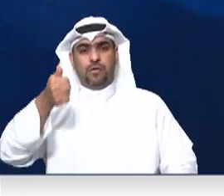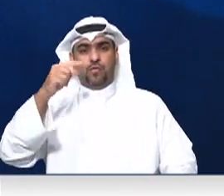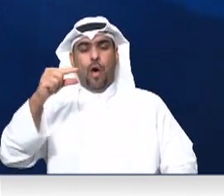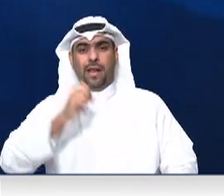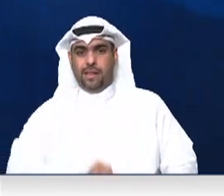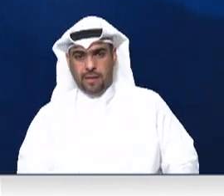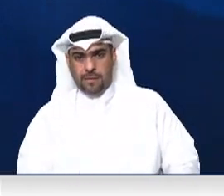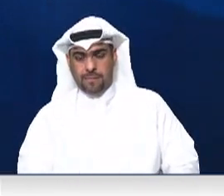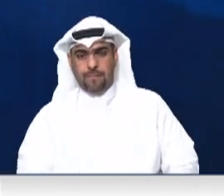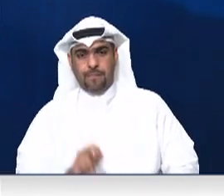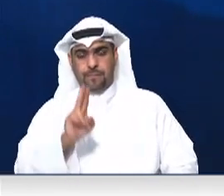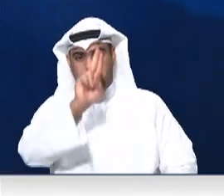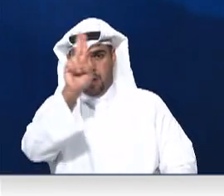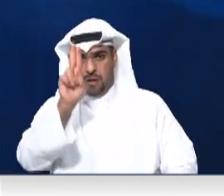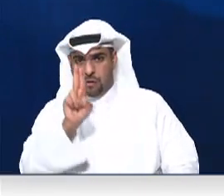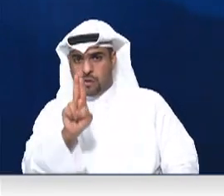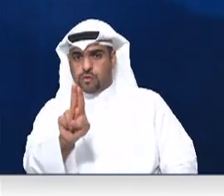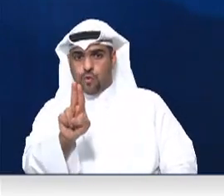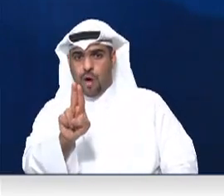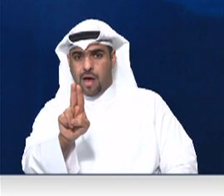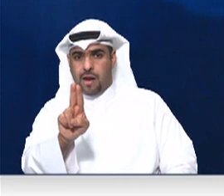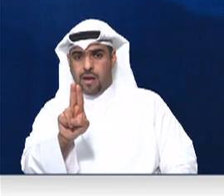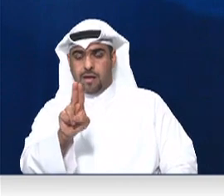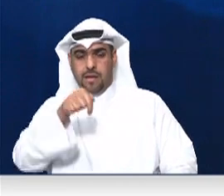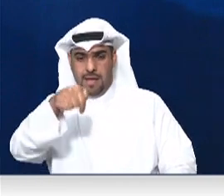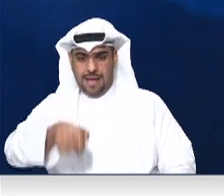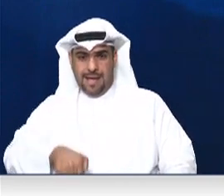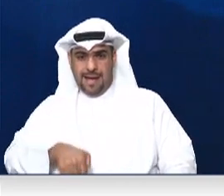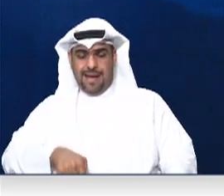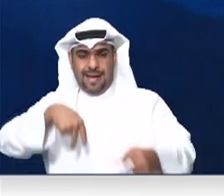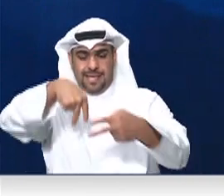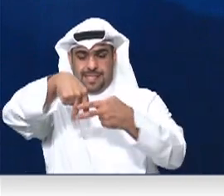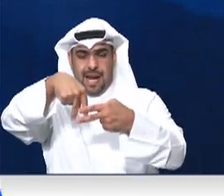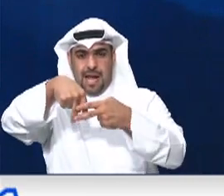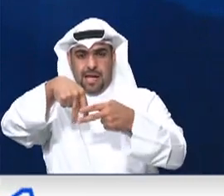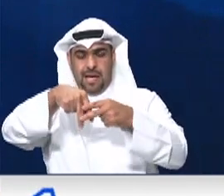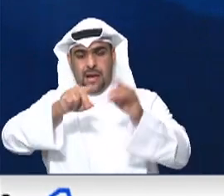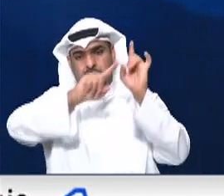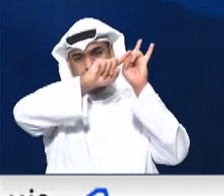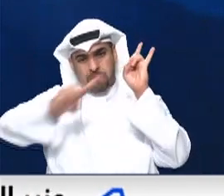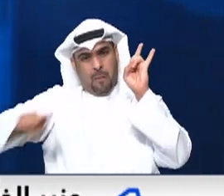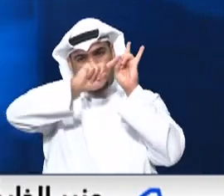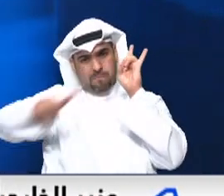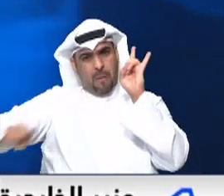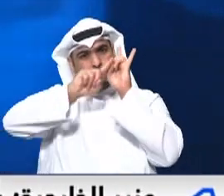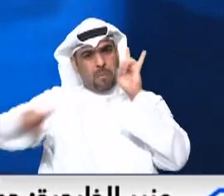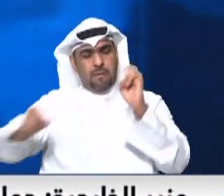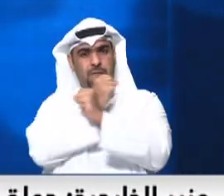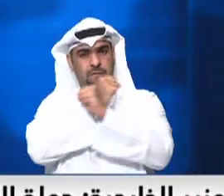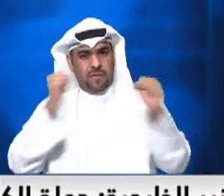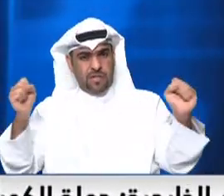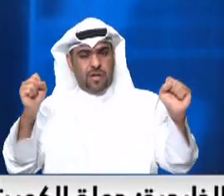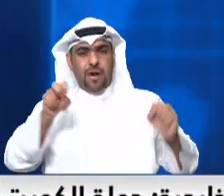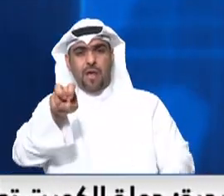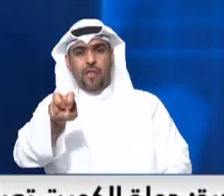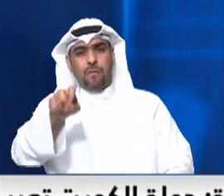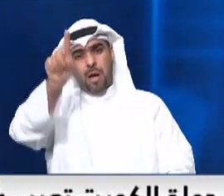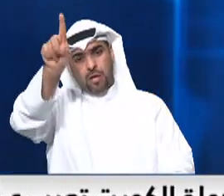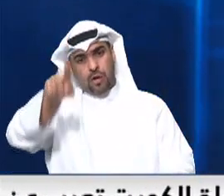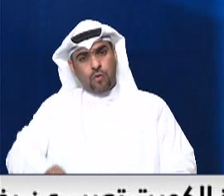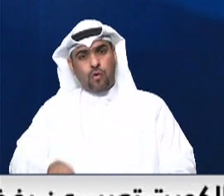بعد التحية، مع دخول العدوان على غزة يومه الثامن، لو تطلعين على آخر التطورات على الأرض حتى الآن.